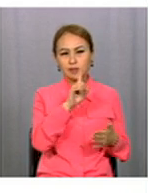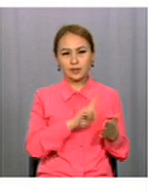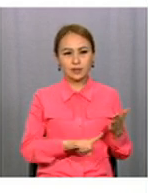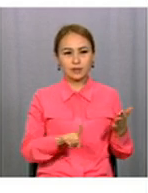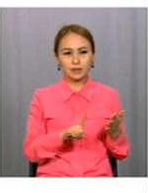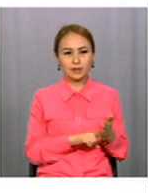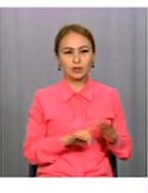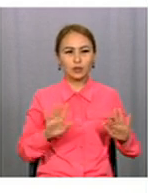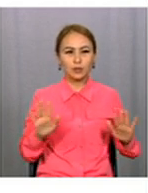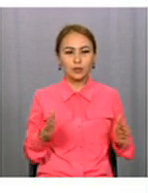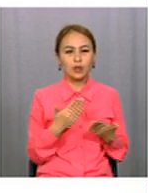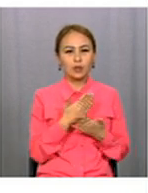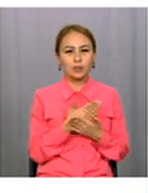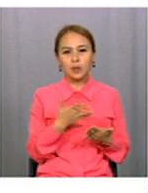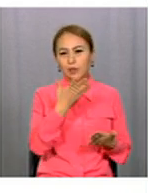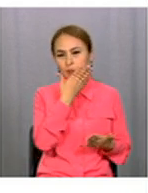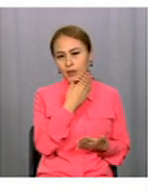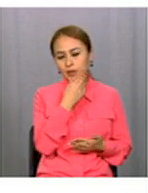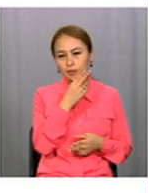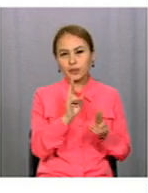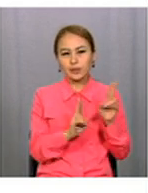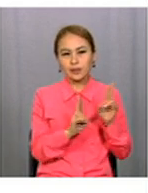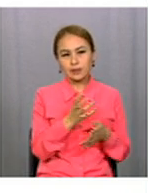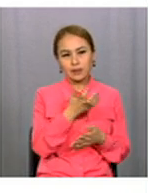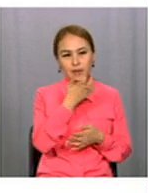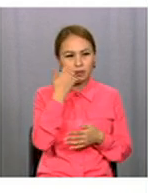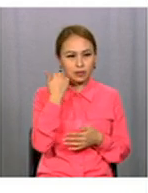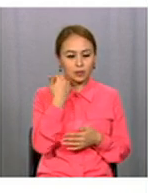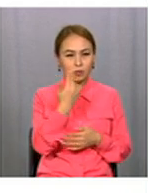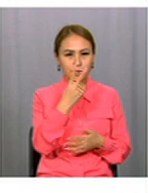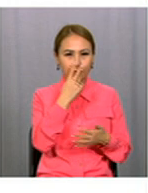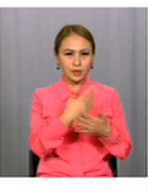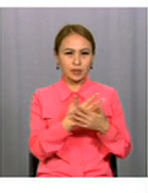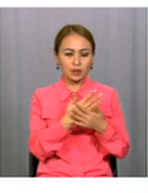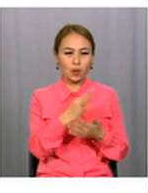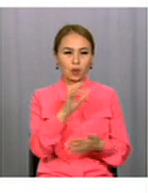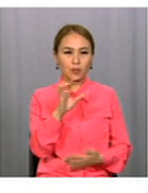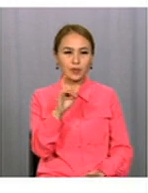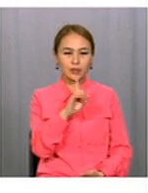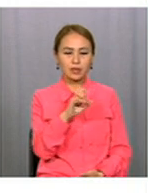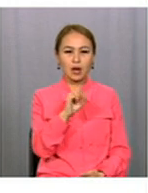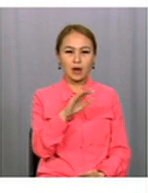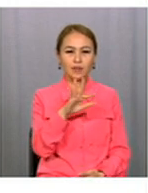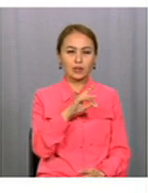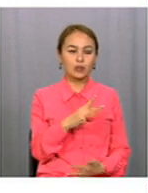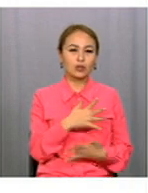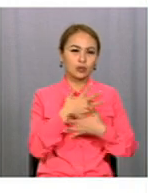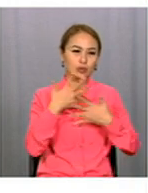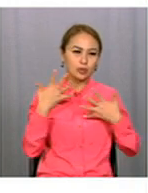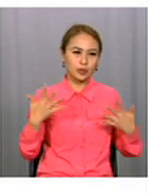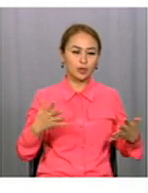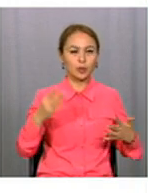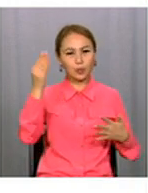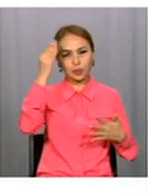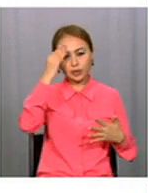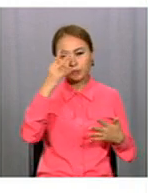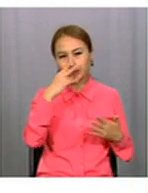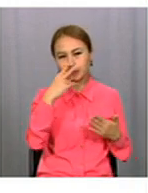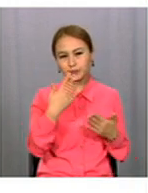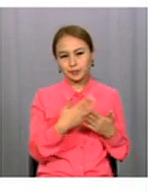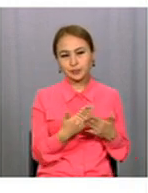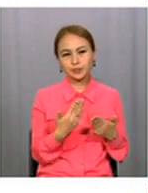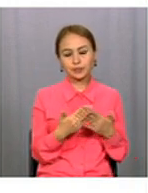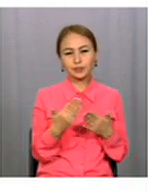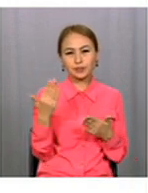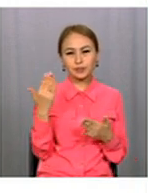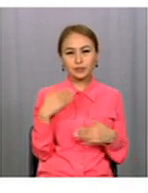құбылыс. Бұл көркемдік тәсіл арқылы осы бір бейнелі образбен автор үлкен ойды білдіріп тұр. Бодандық